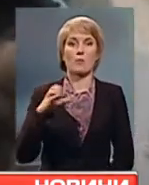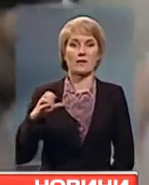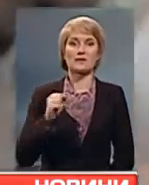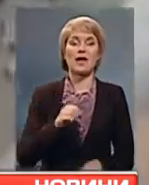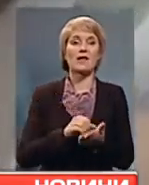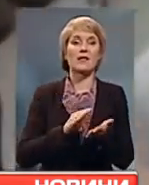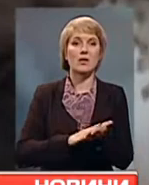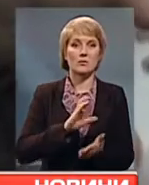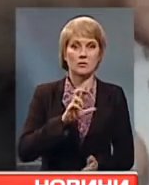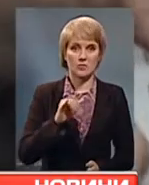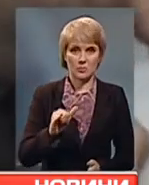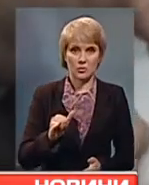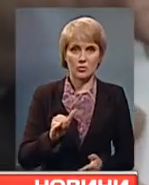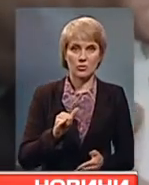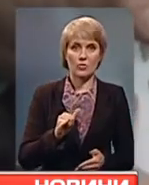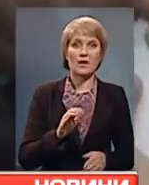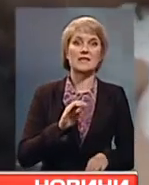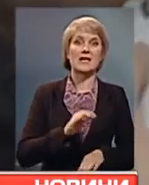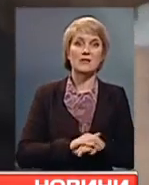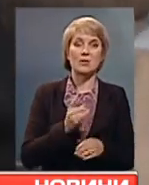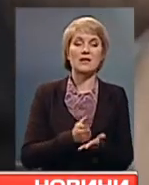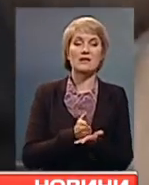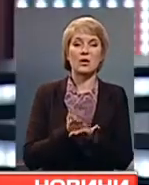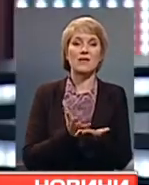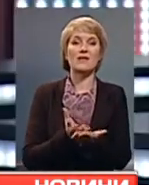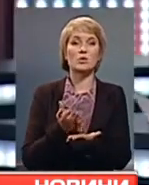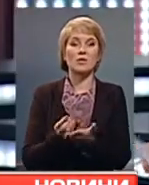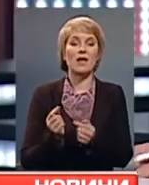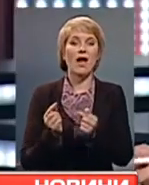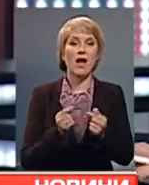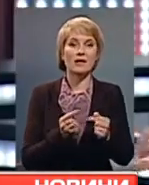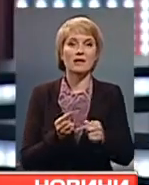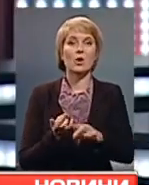безпеки, затриманий був однією з ланок каналу фінансування антиукраїнських акцій на Сході.